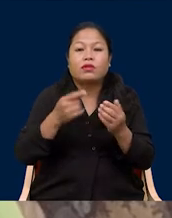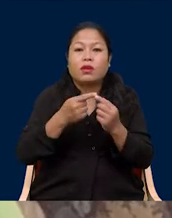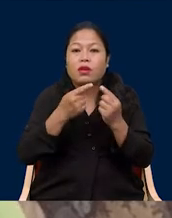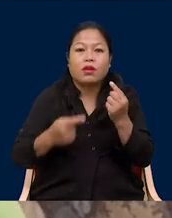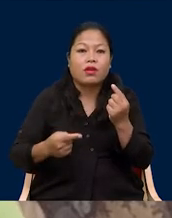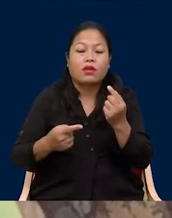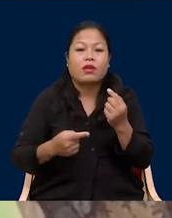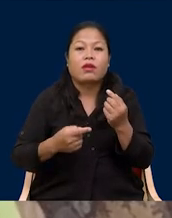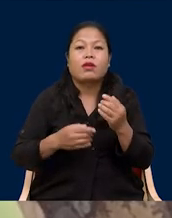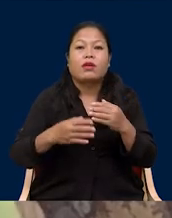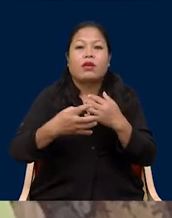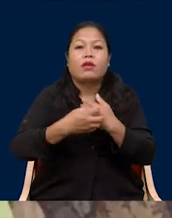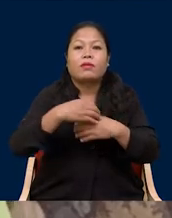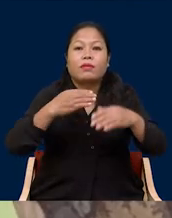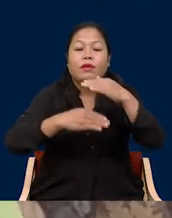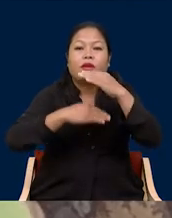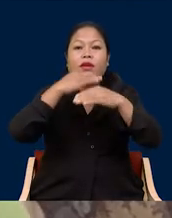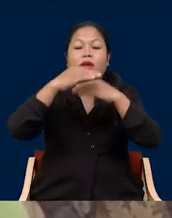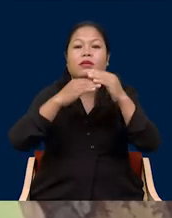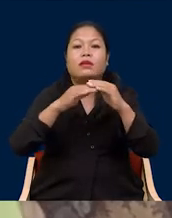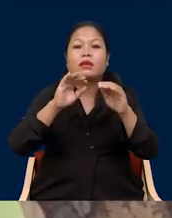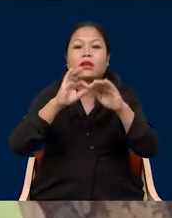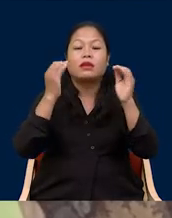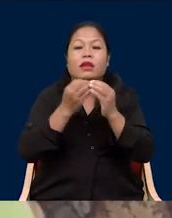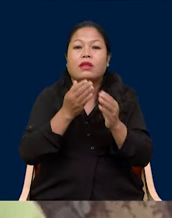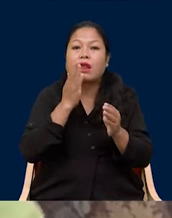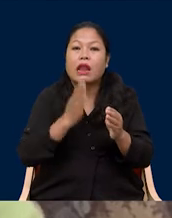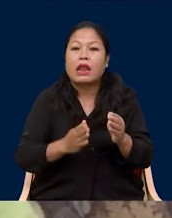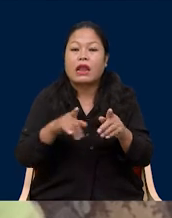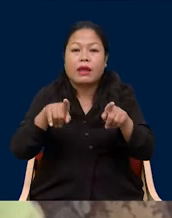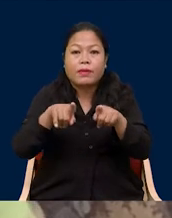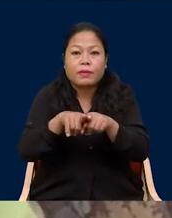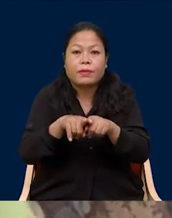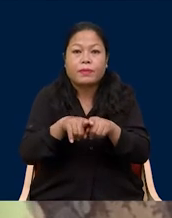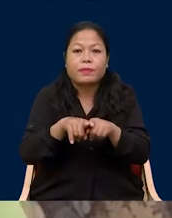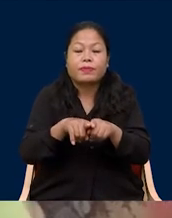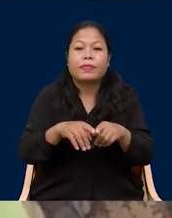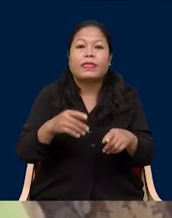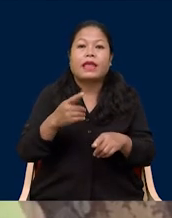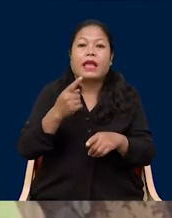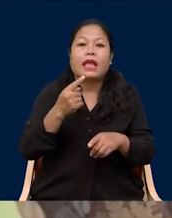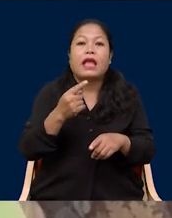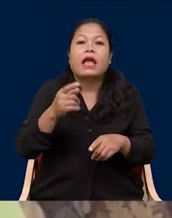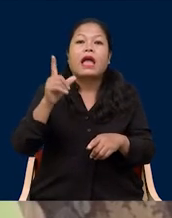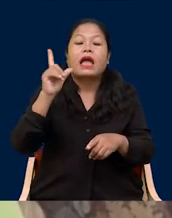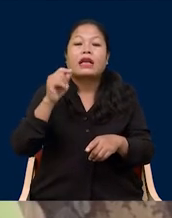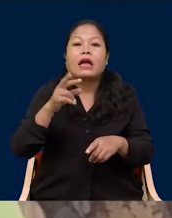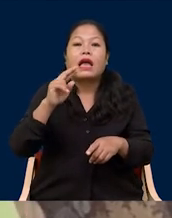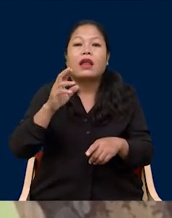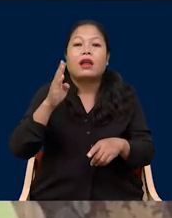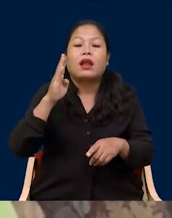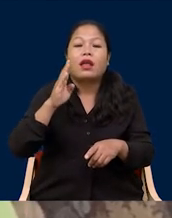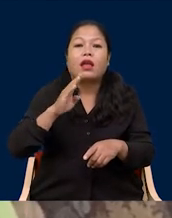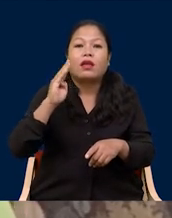पुरै हामीले चाहिँ विकसित राष्ट्रहरू र विकासशील राष्ट्रहरूले पनि कार्बन उत्सर्जन नघटाएको खण्डमा